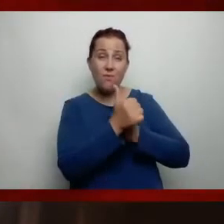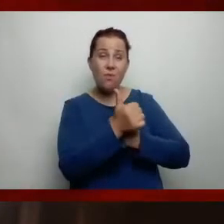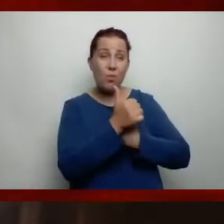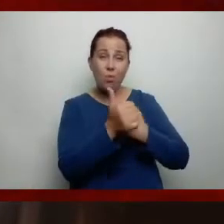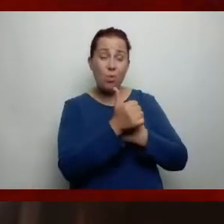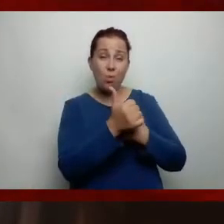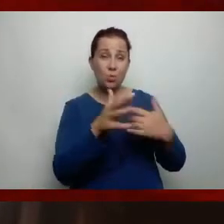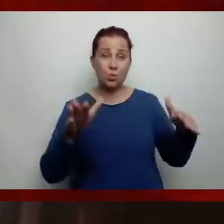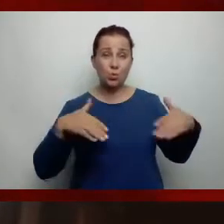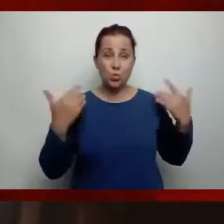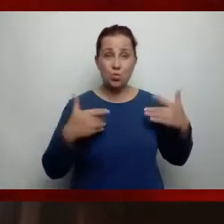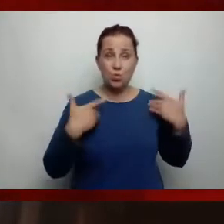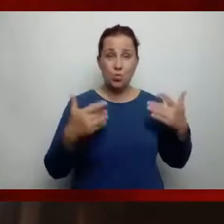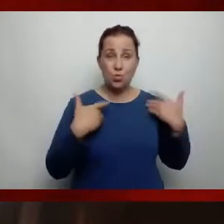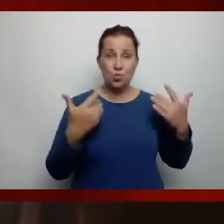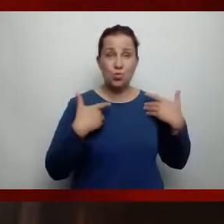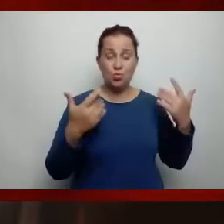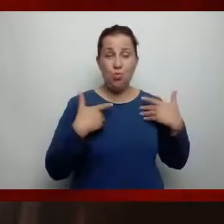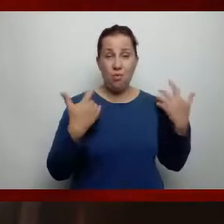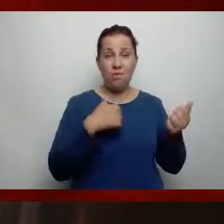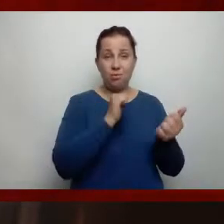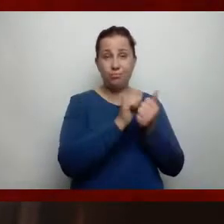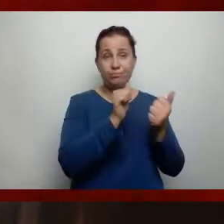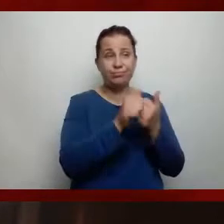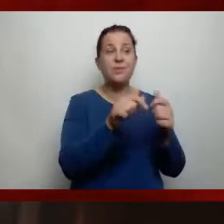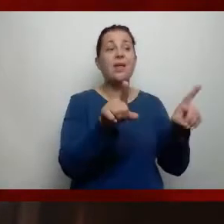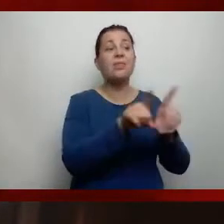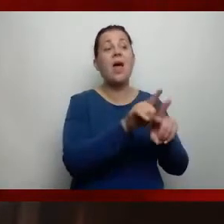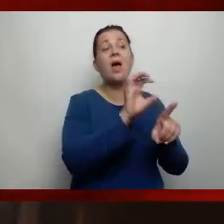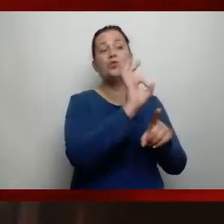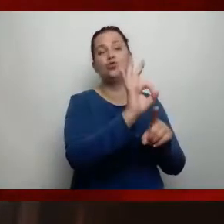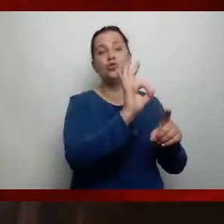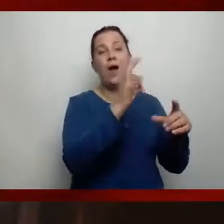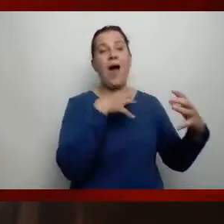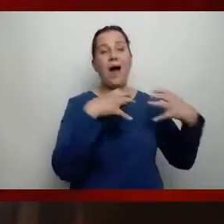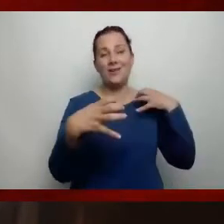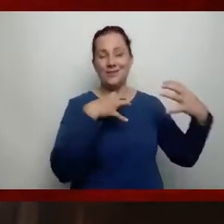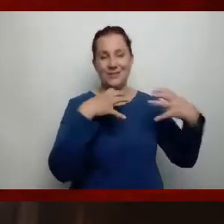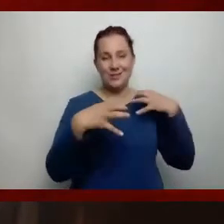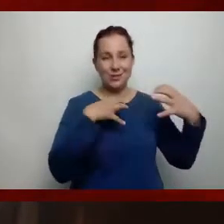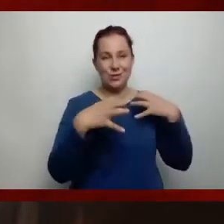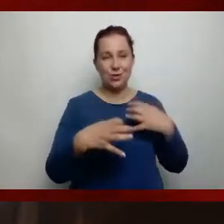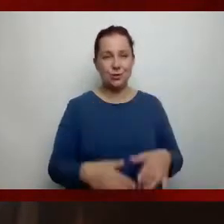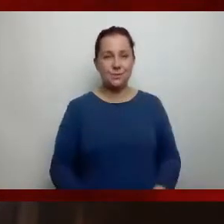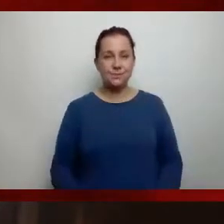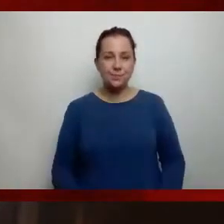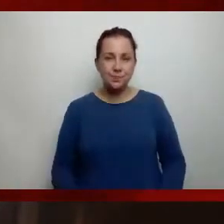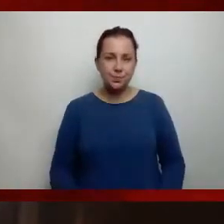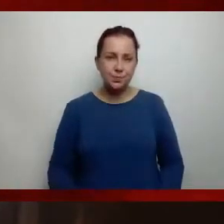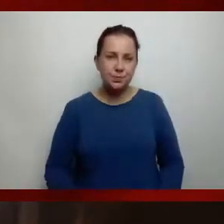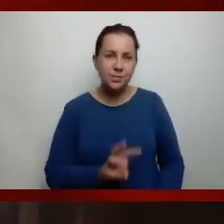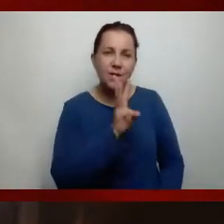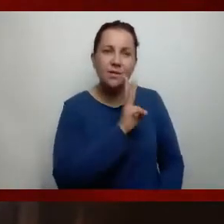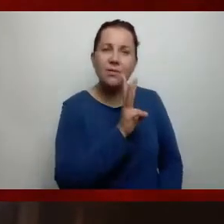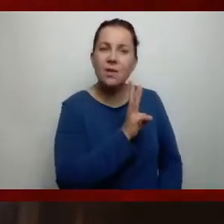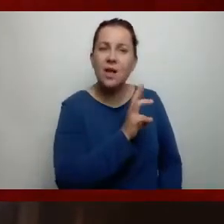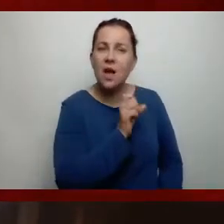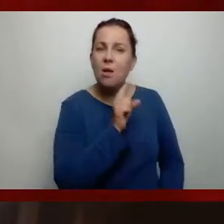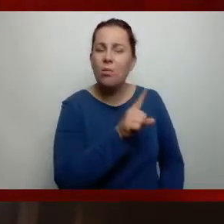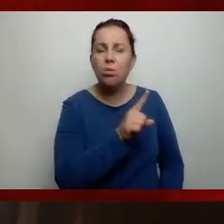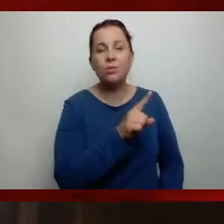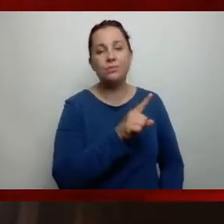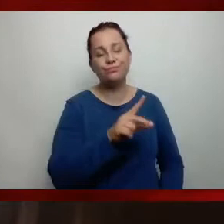uszczerbku na formie artystycznej. Bo jeżeli za Witkacym ciągnie się ta czarna